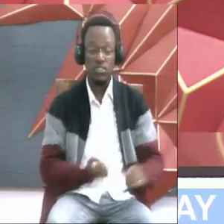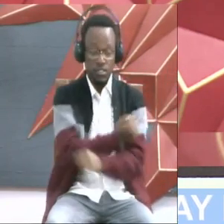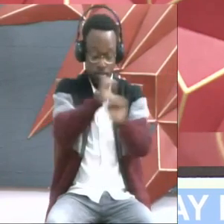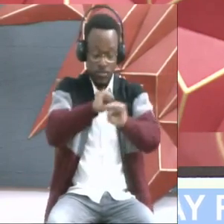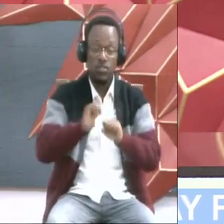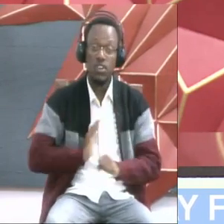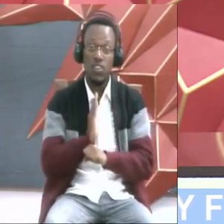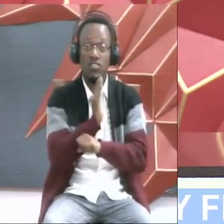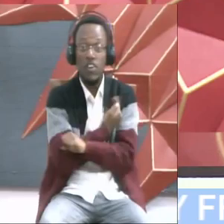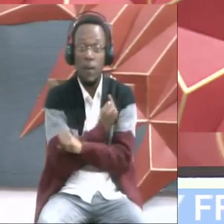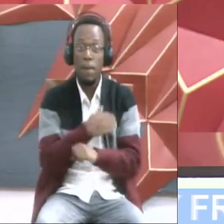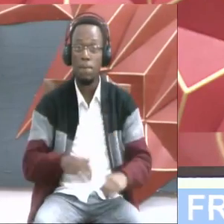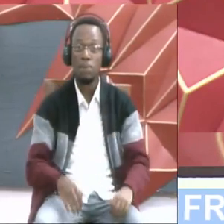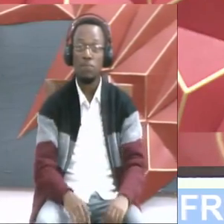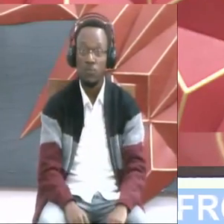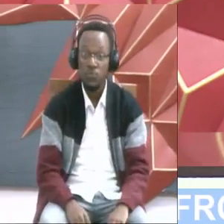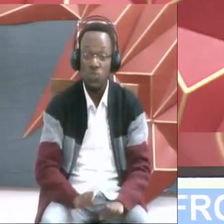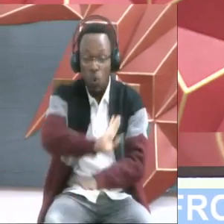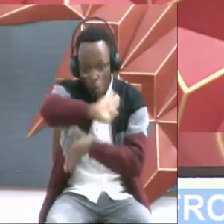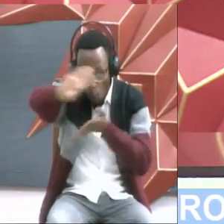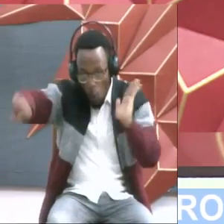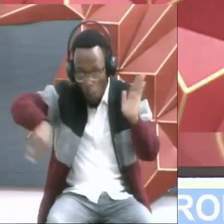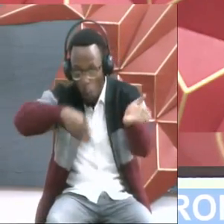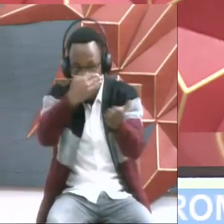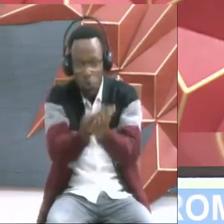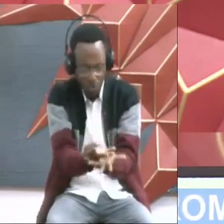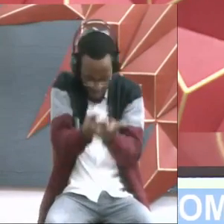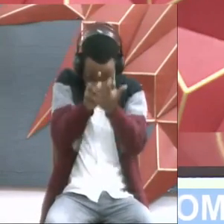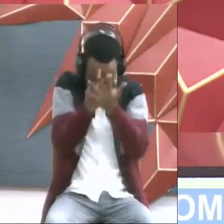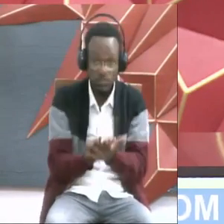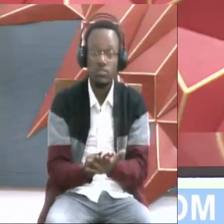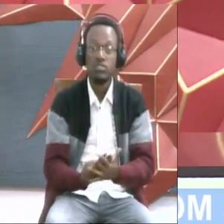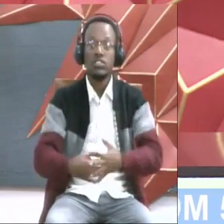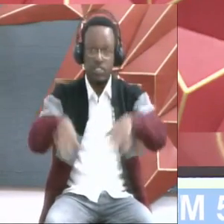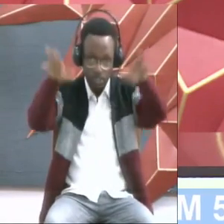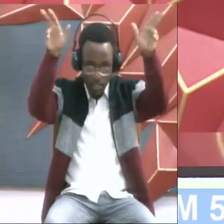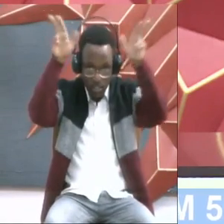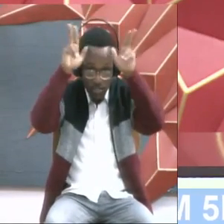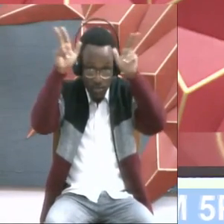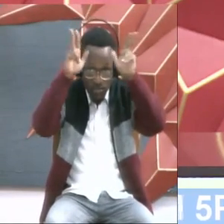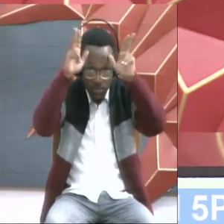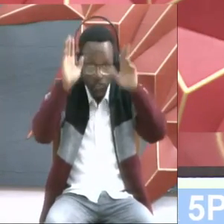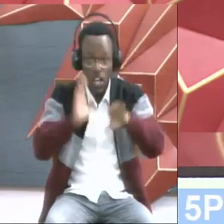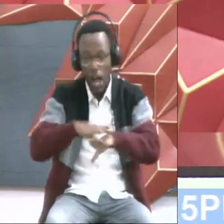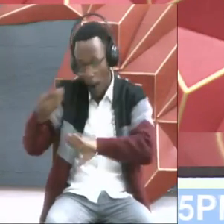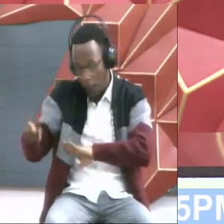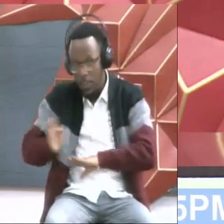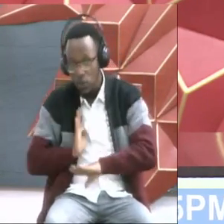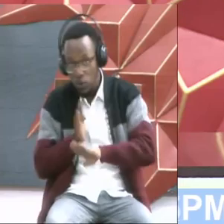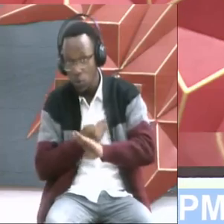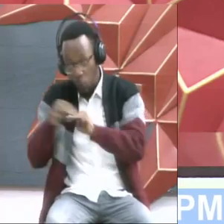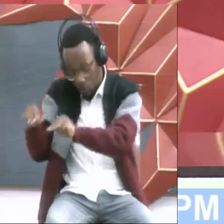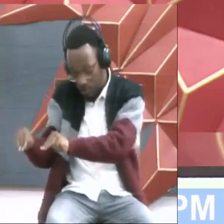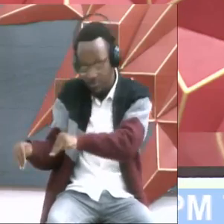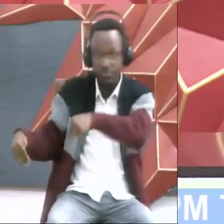yadukijije ububasha bwose bwa satani atwimurira nous avons déménagé